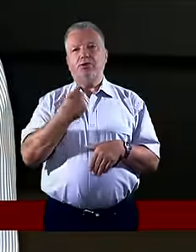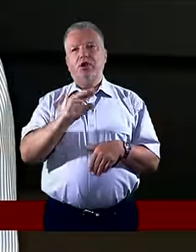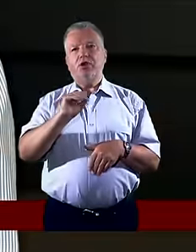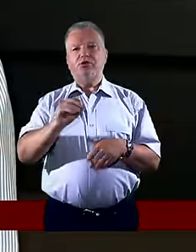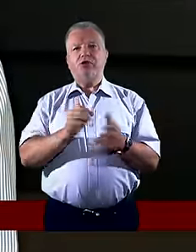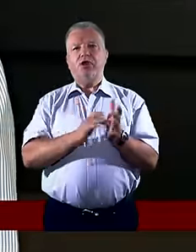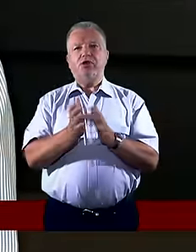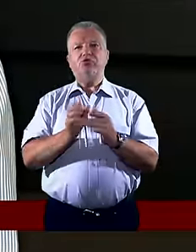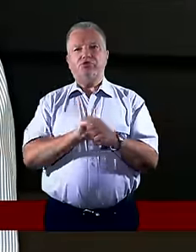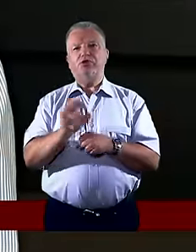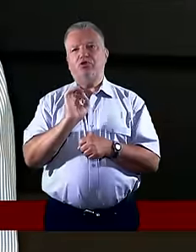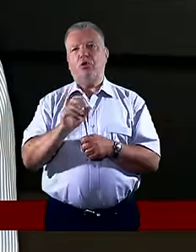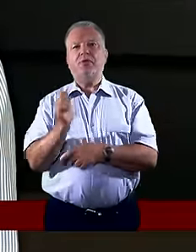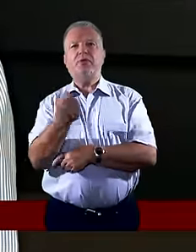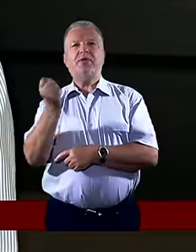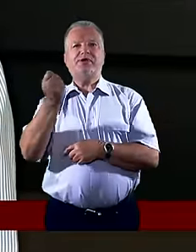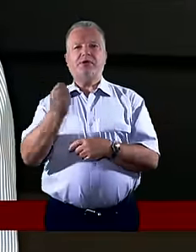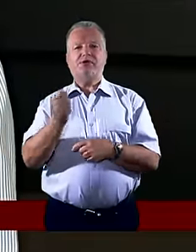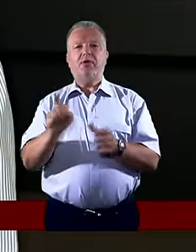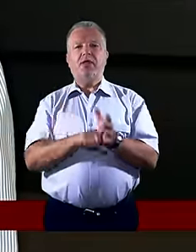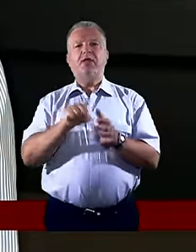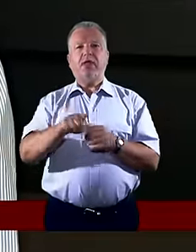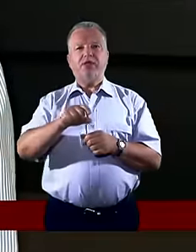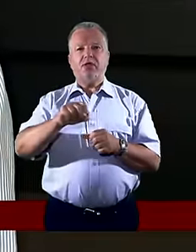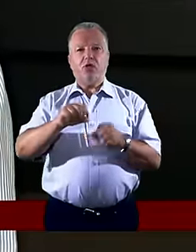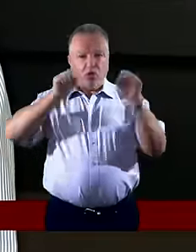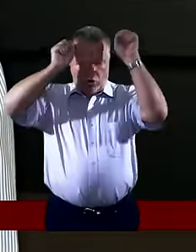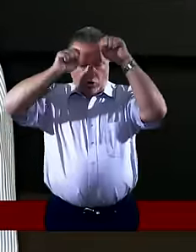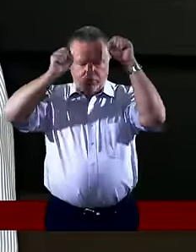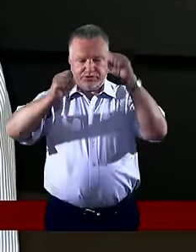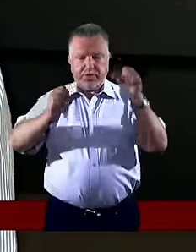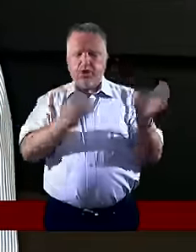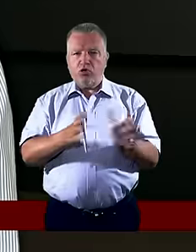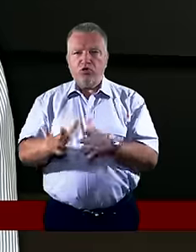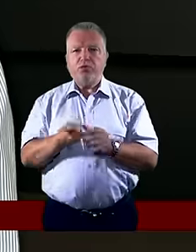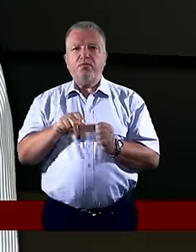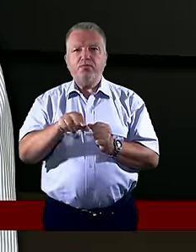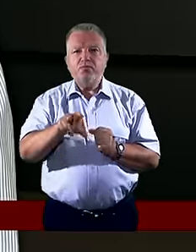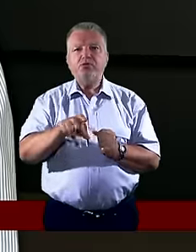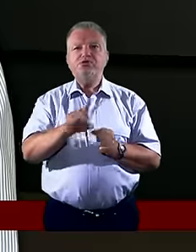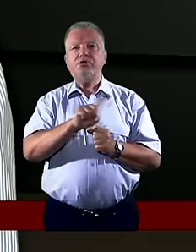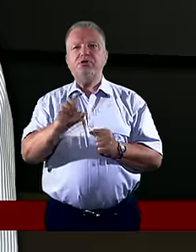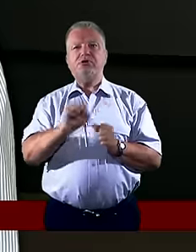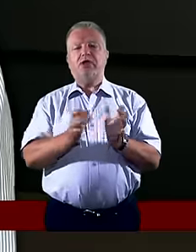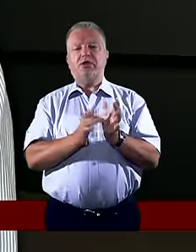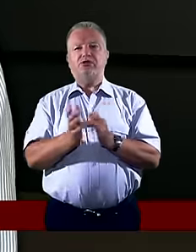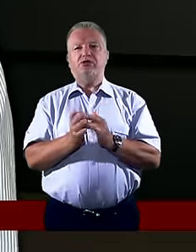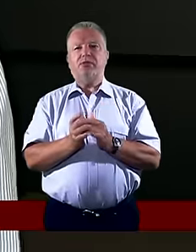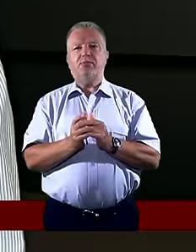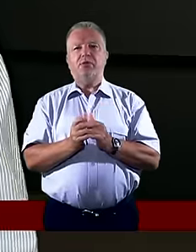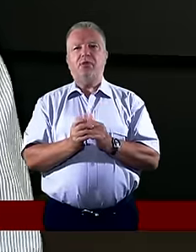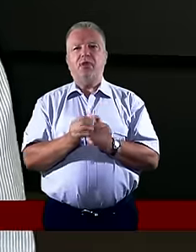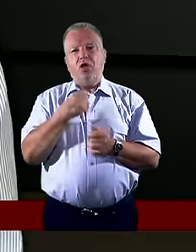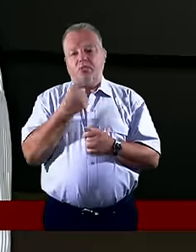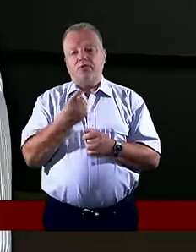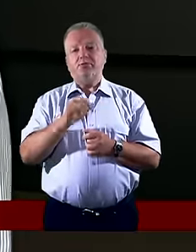Jezus jest dobrym pasterzem, prawda? Dlaczego? Dlatego owce jakby za tym dobrym pasterzem gotowe są pójść. Ale wymieńmy te cechy dobrego pasterza, które